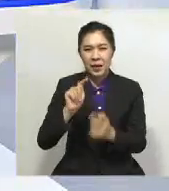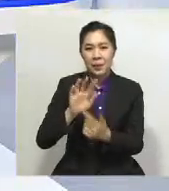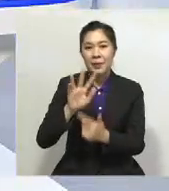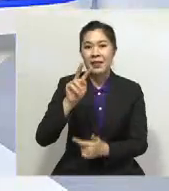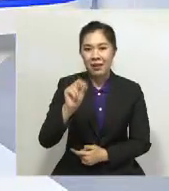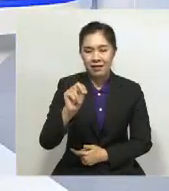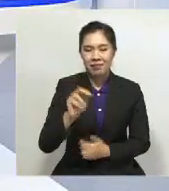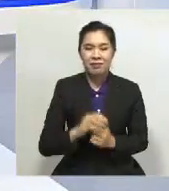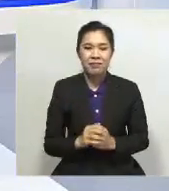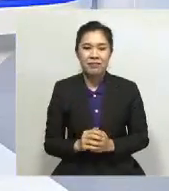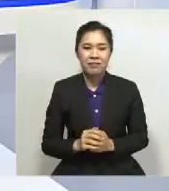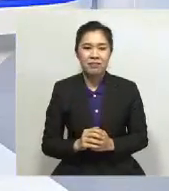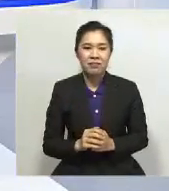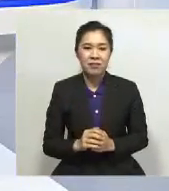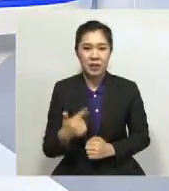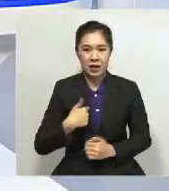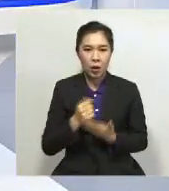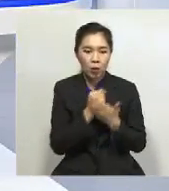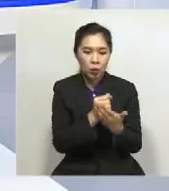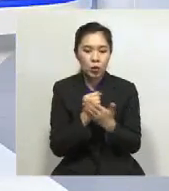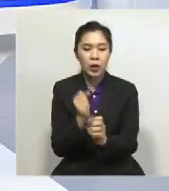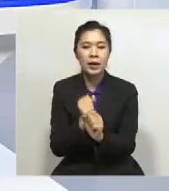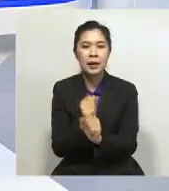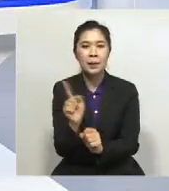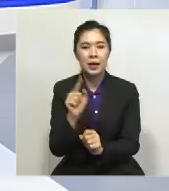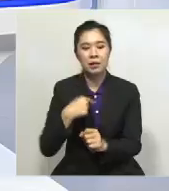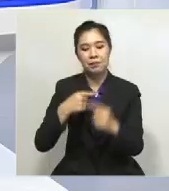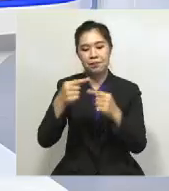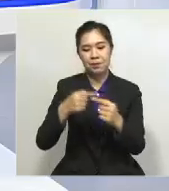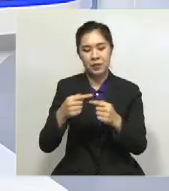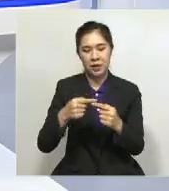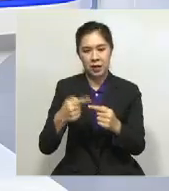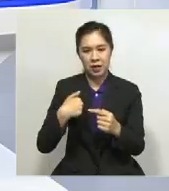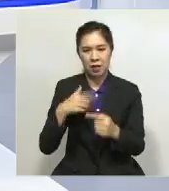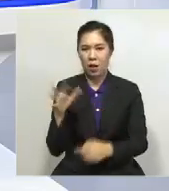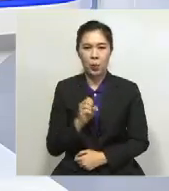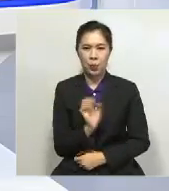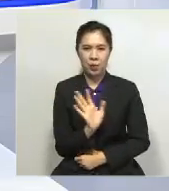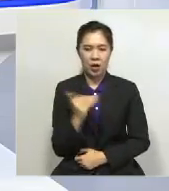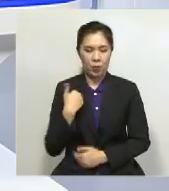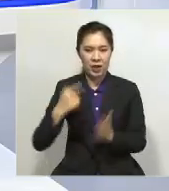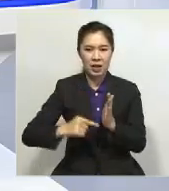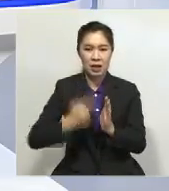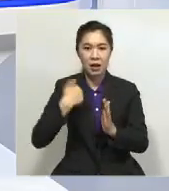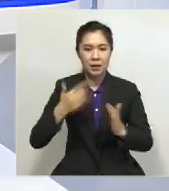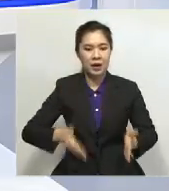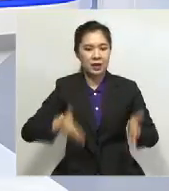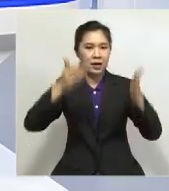ครับแต่ว่าส่วนหนึ่งที่เราทำได้ก็คือการลดใช้ถุงพลาสติกนะครับอย่างตอนนี้ห้างสรรพสินค้าหลายห้างก็เริ่มแล้วนะครับ